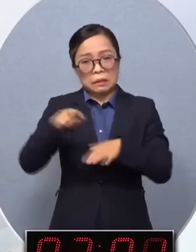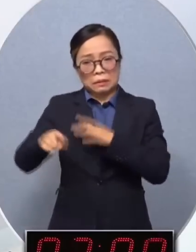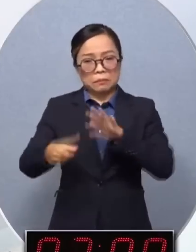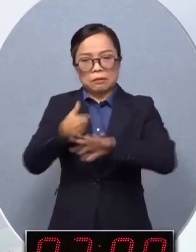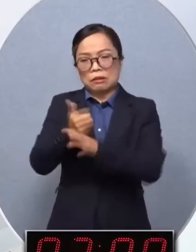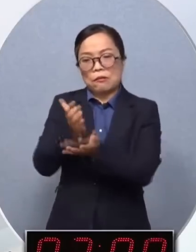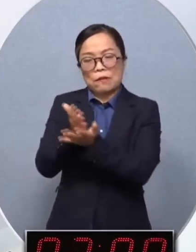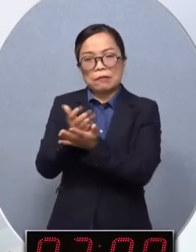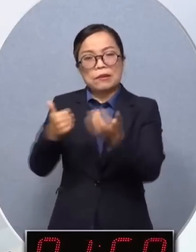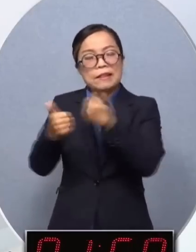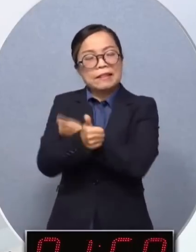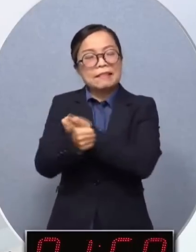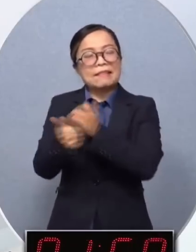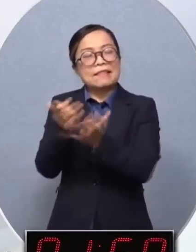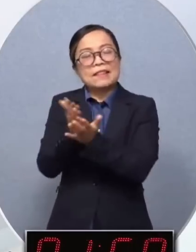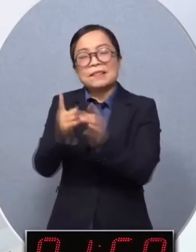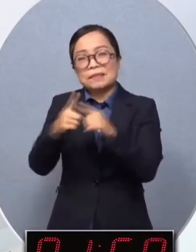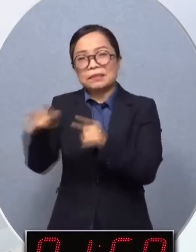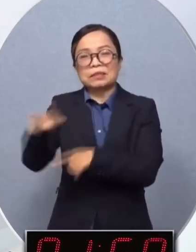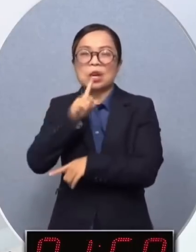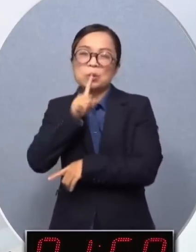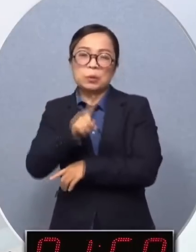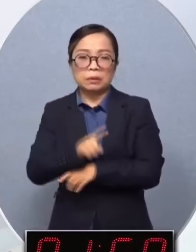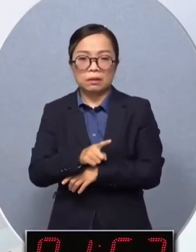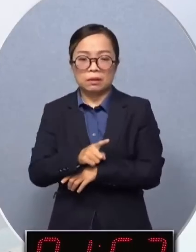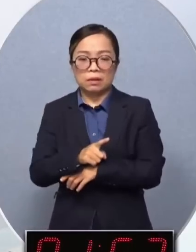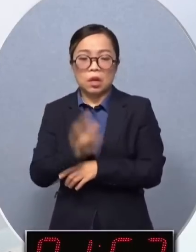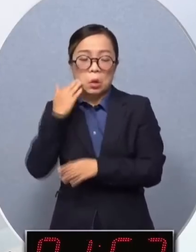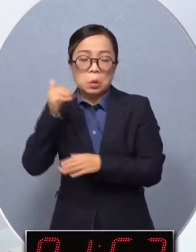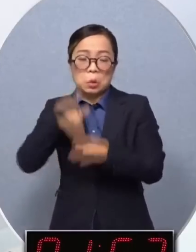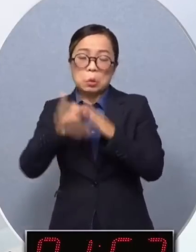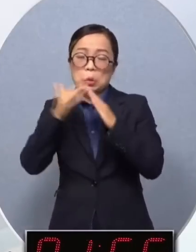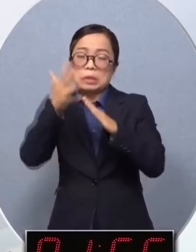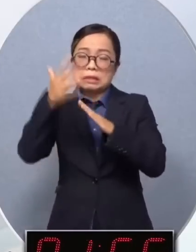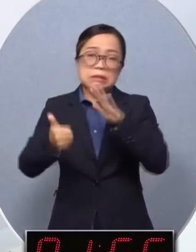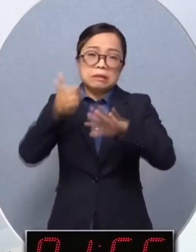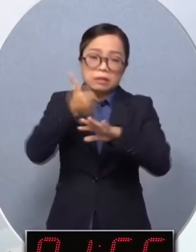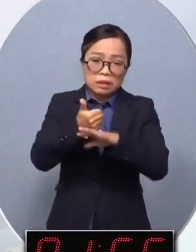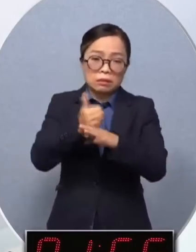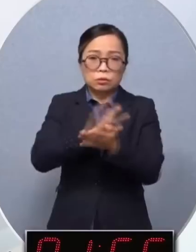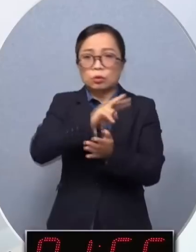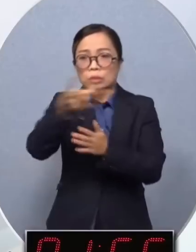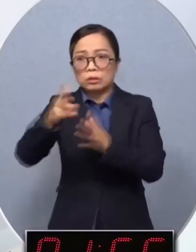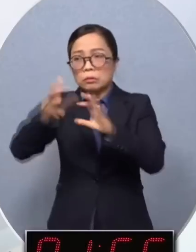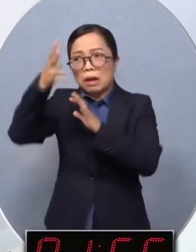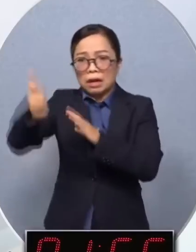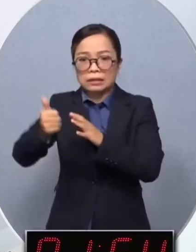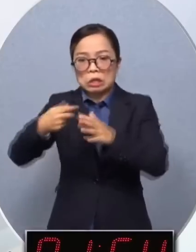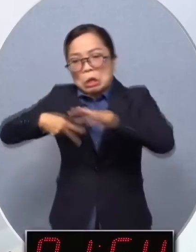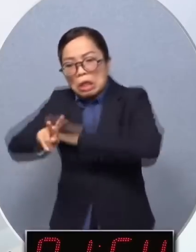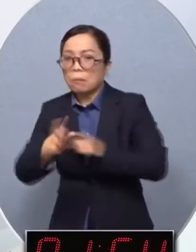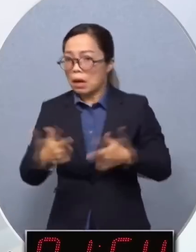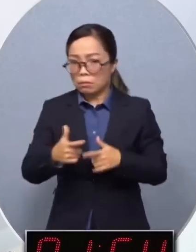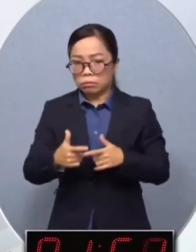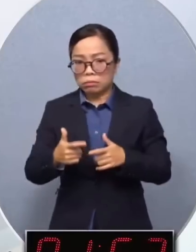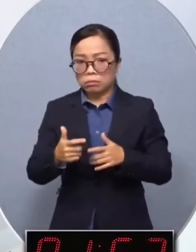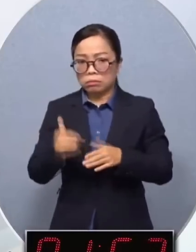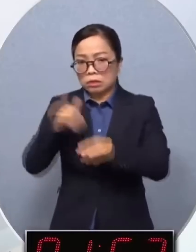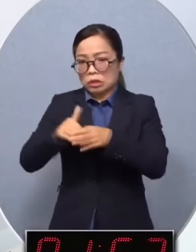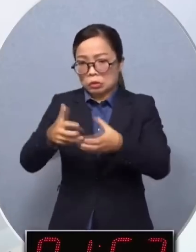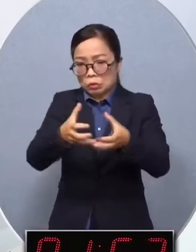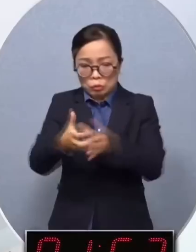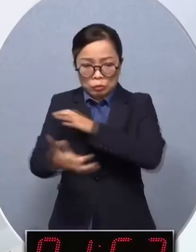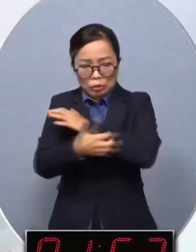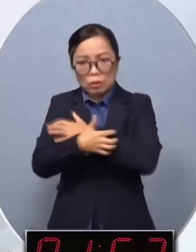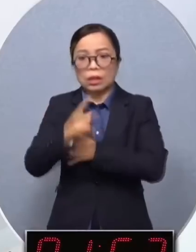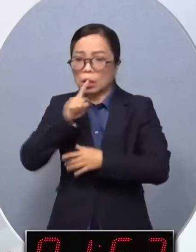言人都还讲选上的市长在选总统不是绕跑，你的竞选团队也是这样子在运